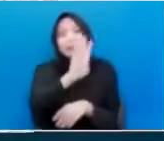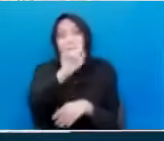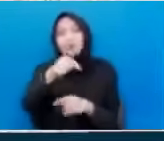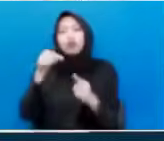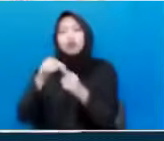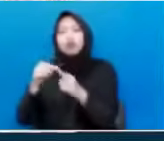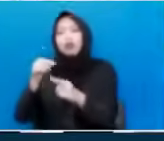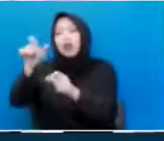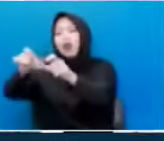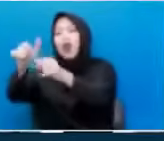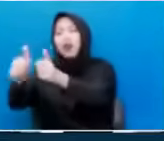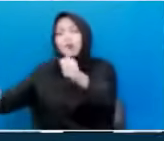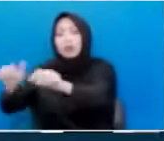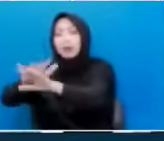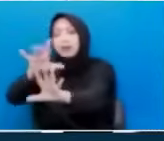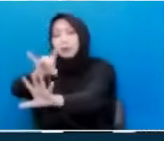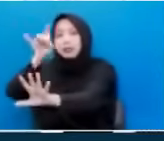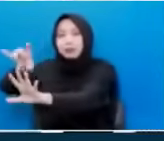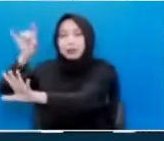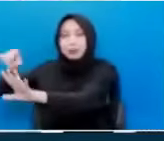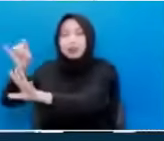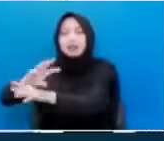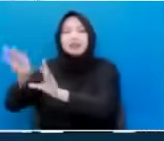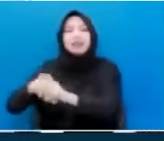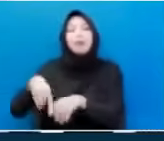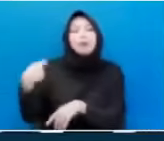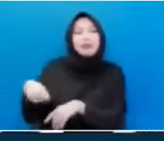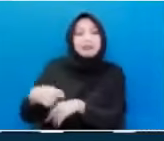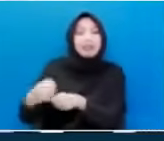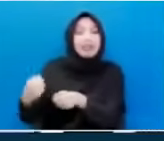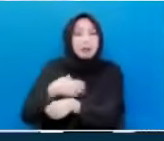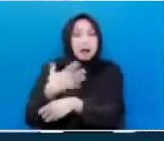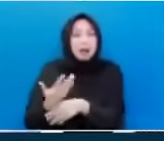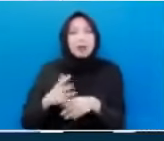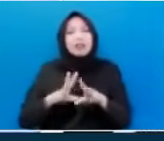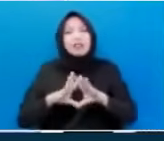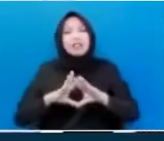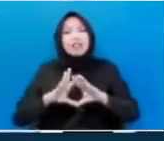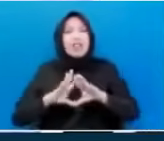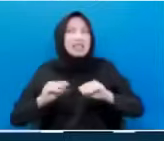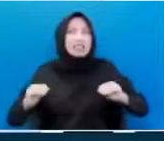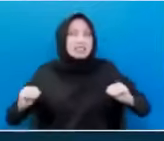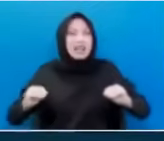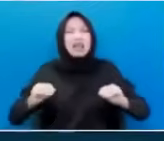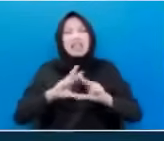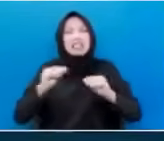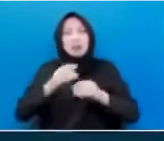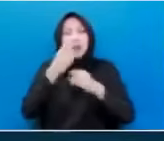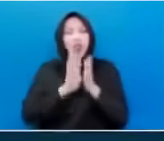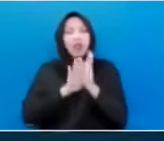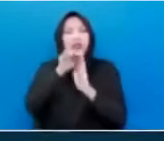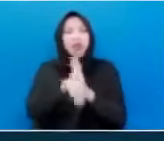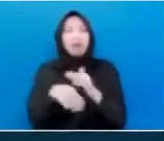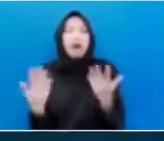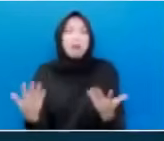kader-kader parpol yang kalau itu terjadi Menurut saya itu akan berefek pada kerja yang sifatnya teknokratis efek negatif dari merangkul semua pihak